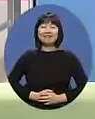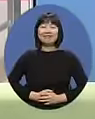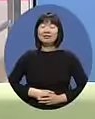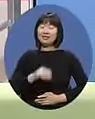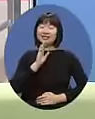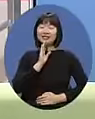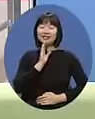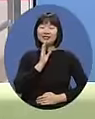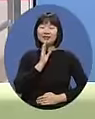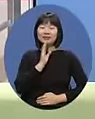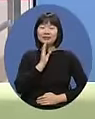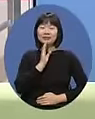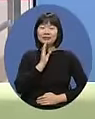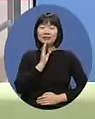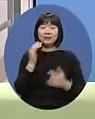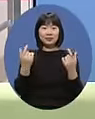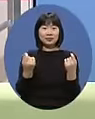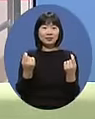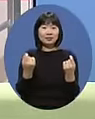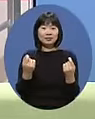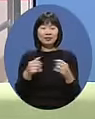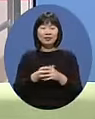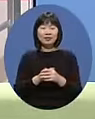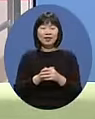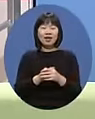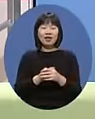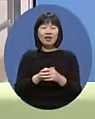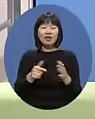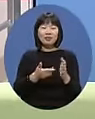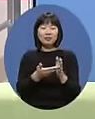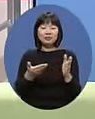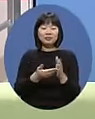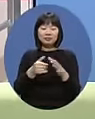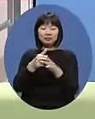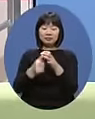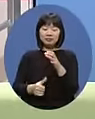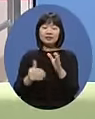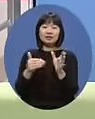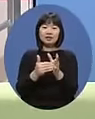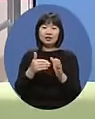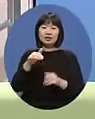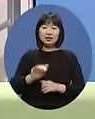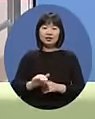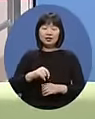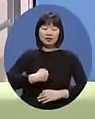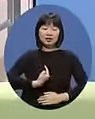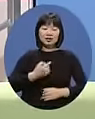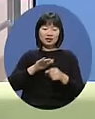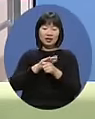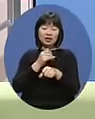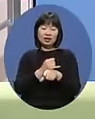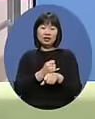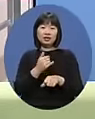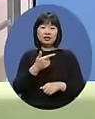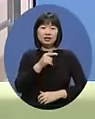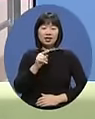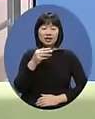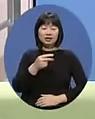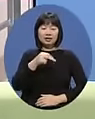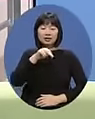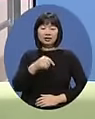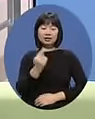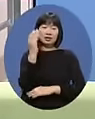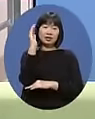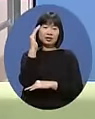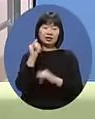자, 정말. 이렇게 풍덩 네. 하고 말았는데, 이렇게 자신을 사랑하게 된 나르시스의 이야기,